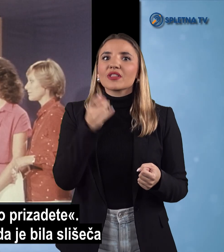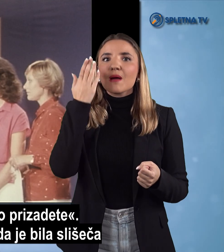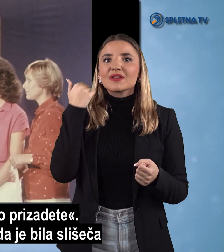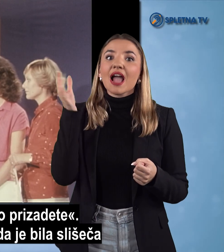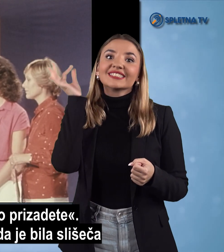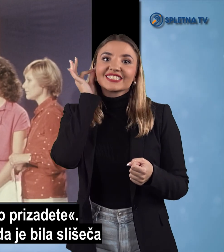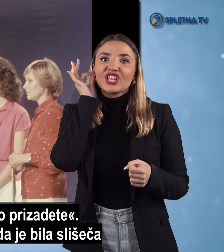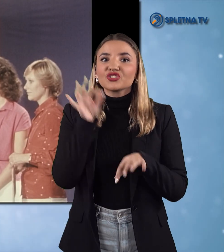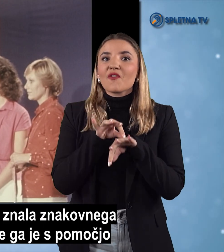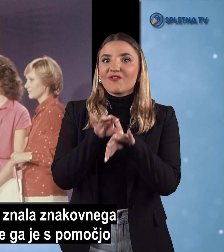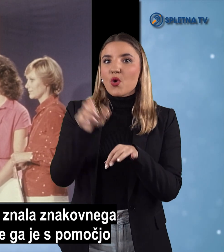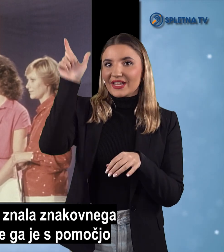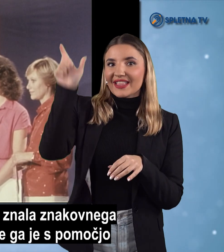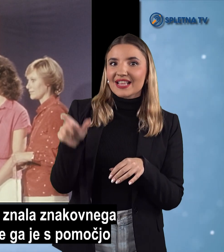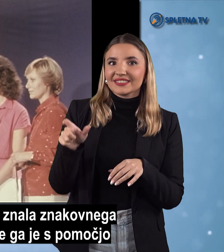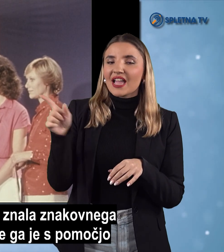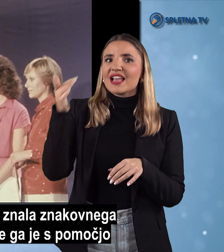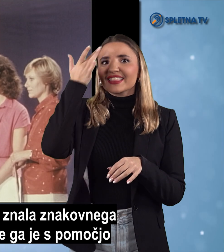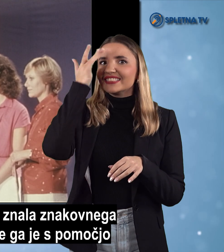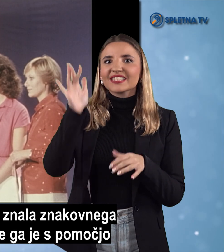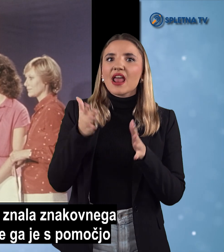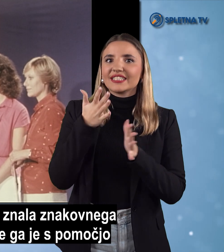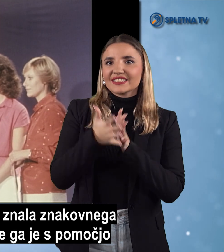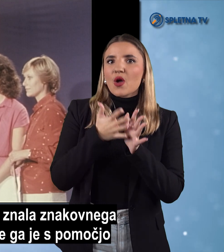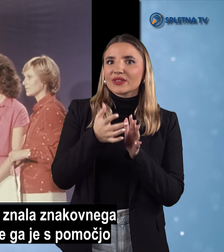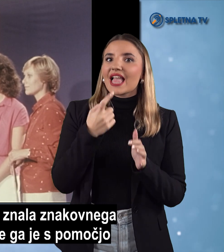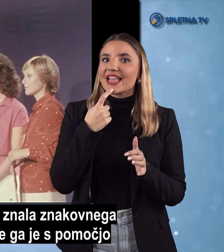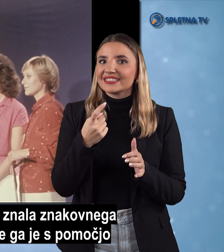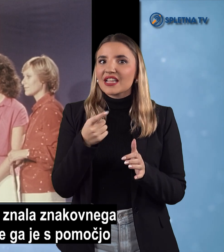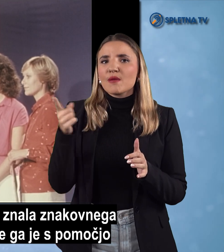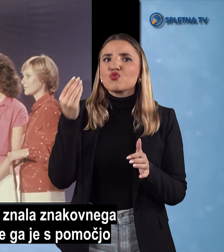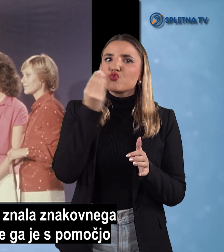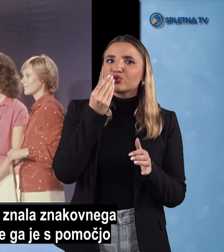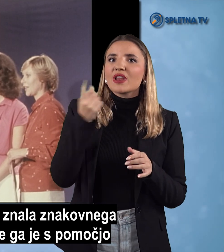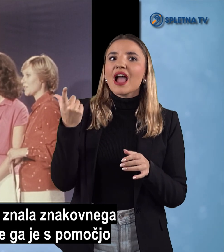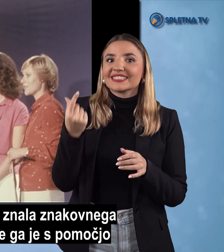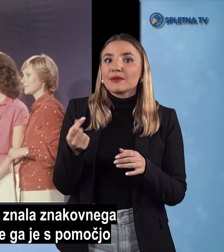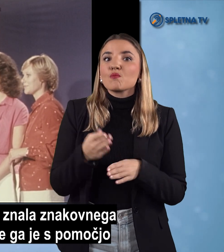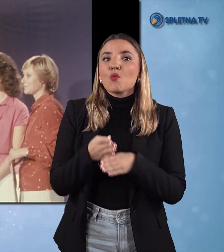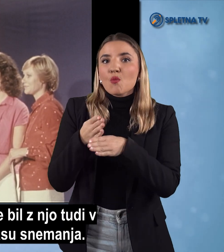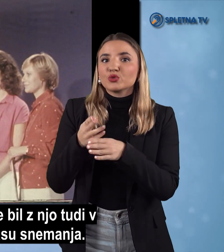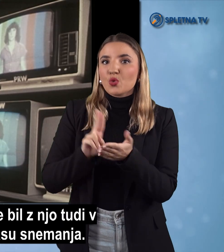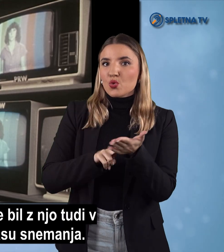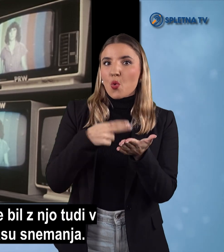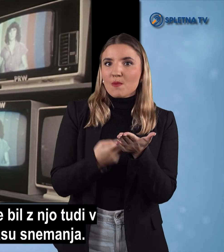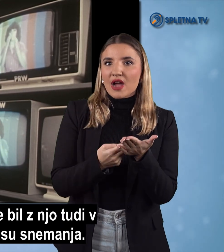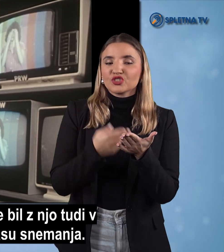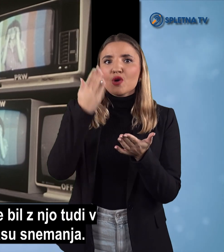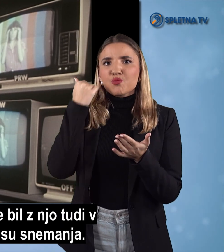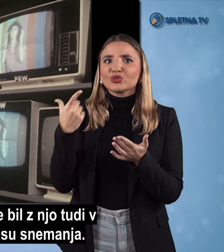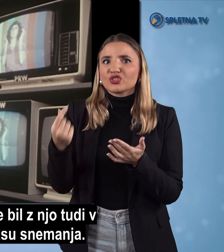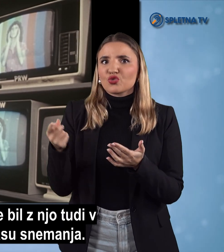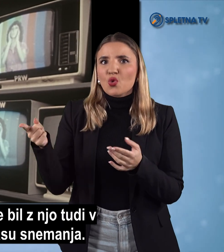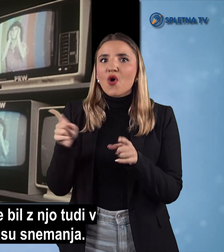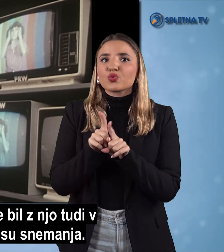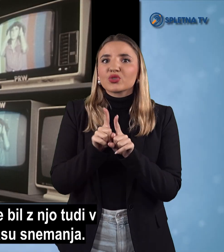Zanimivo je, da je bila slišeča voditeljica, ki ni znala znakovnega jezika. Učila se ga je s pomočjo tolmača, ki je bil z njo